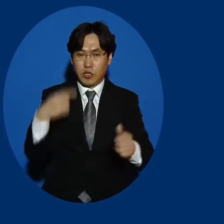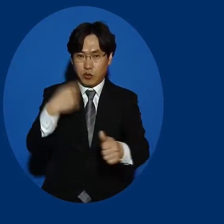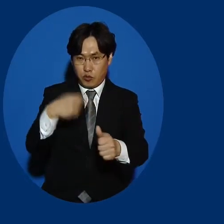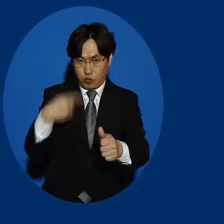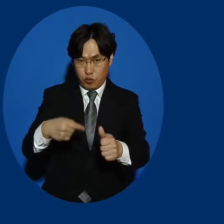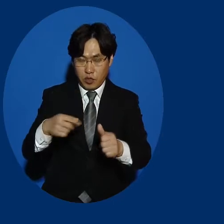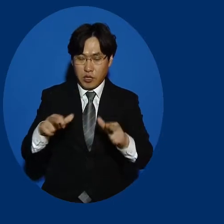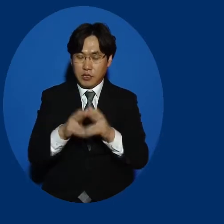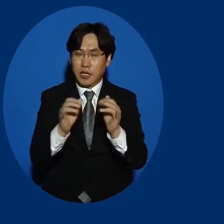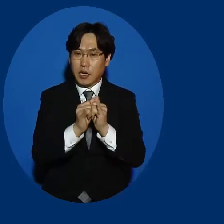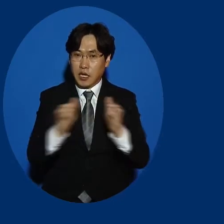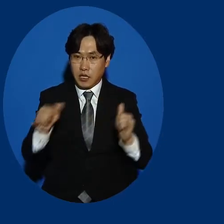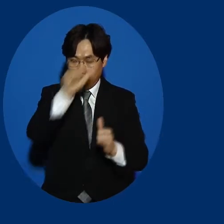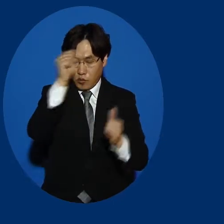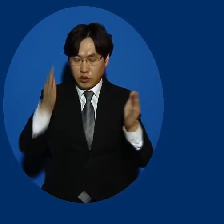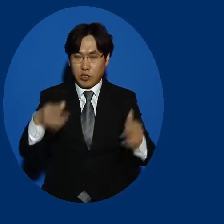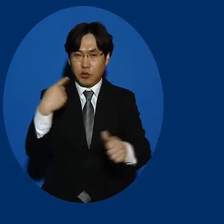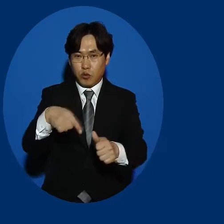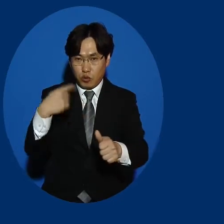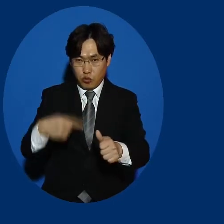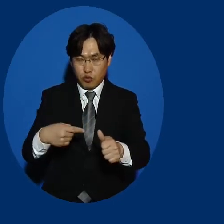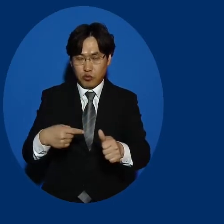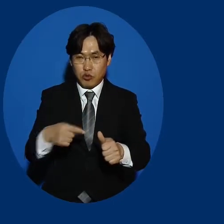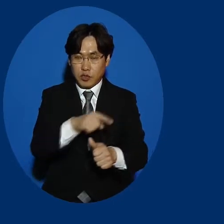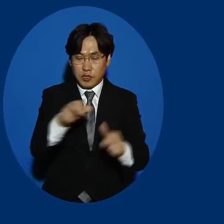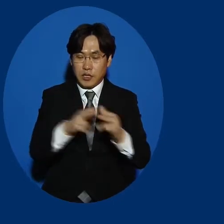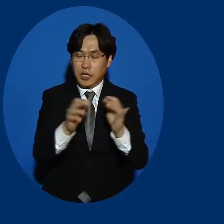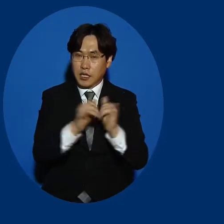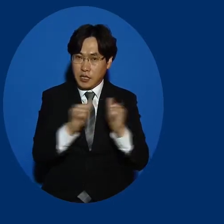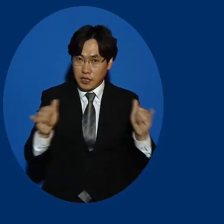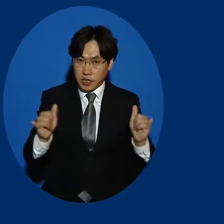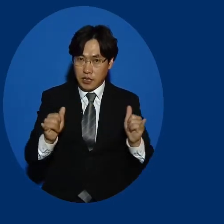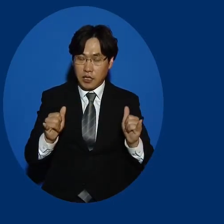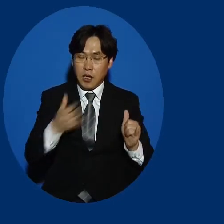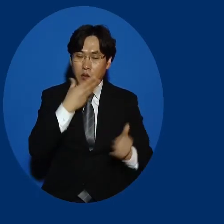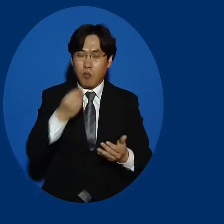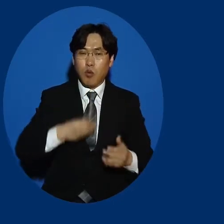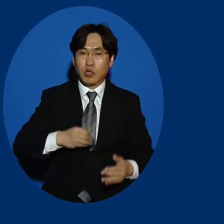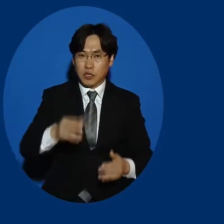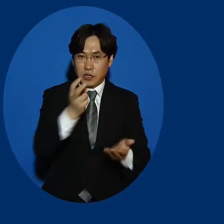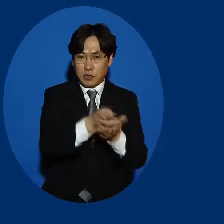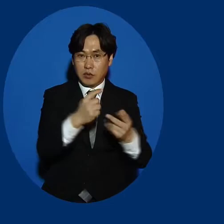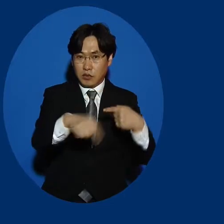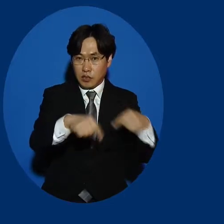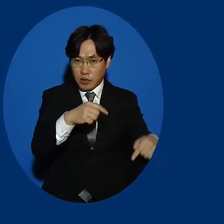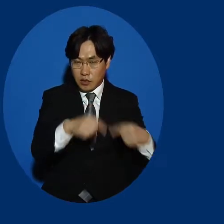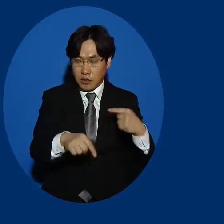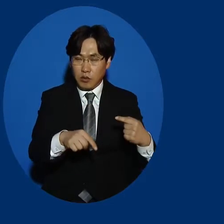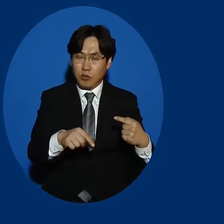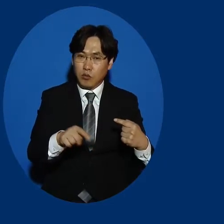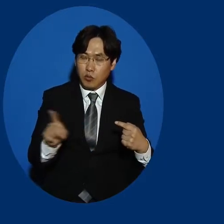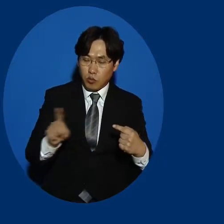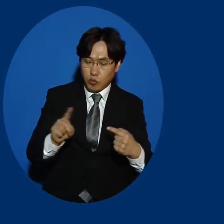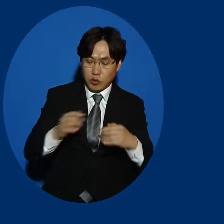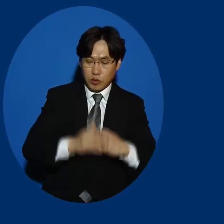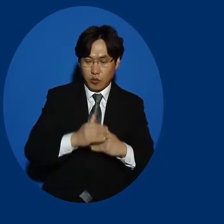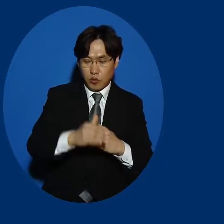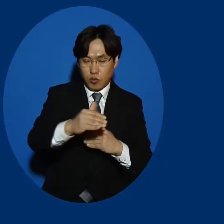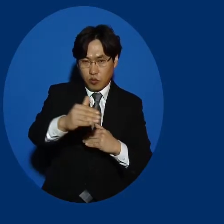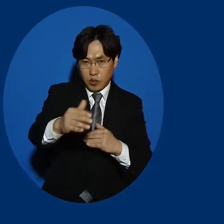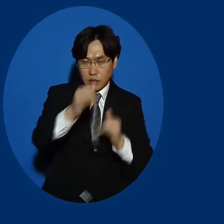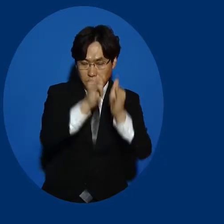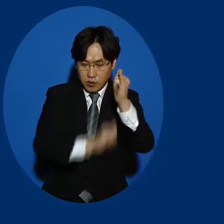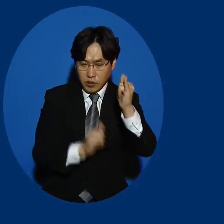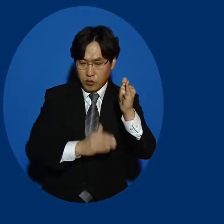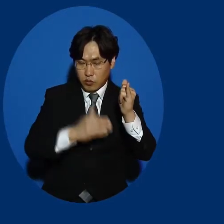국가의 장애인 평생교육 문제는 물론 우리나라의 장애인 복지 정책이 어떤 과정을